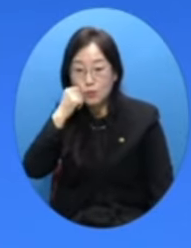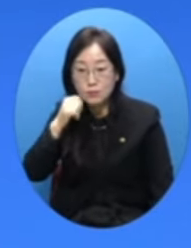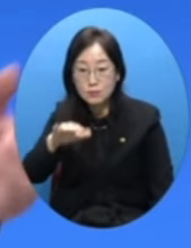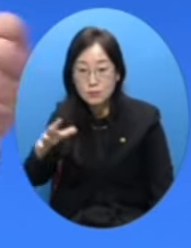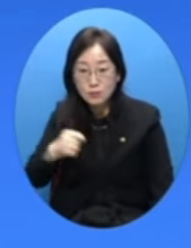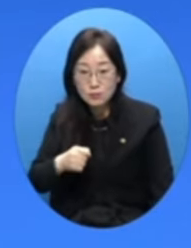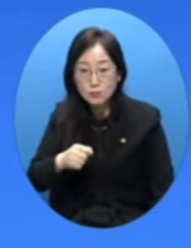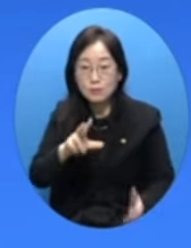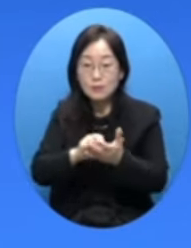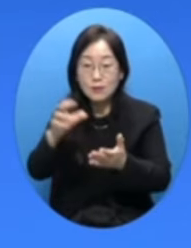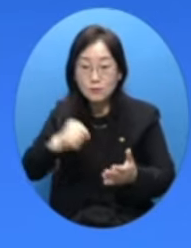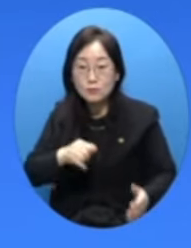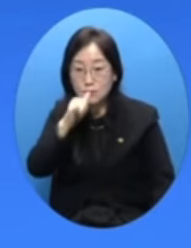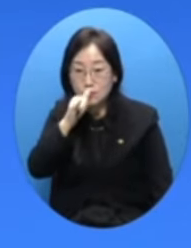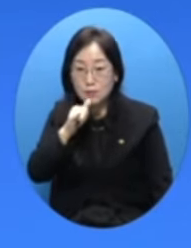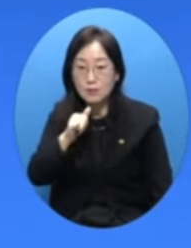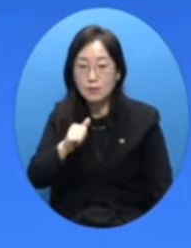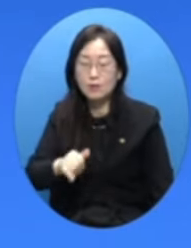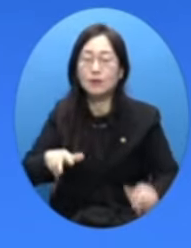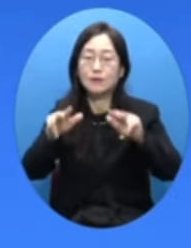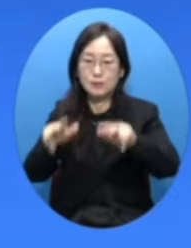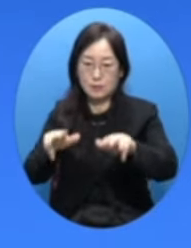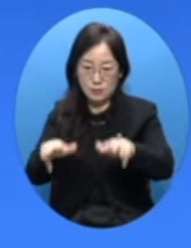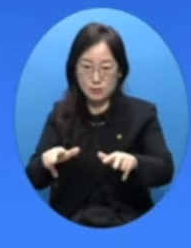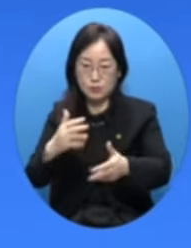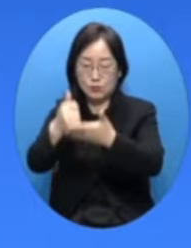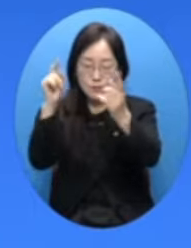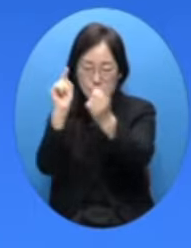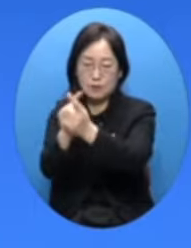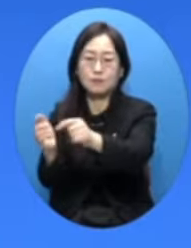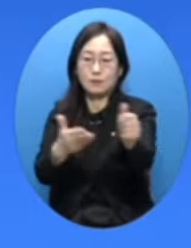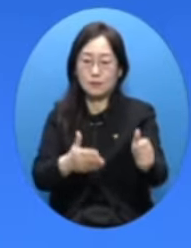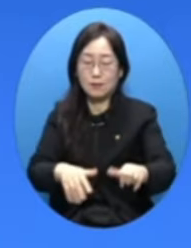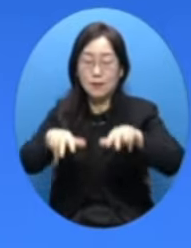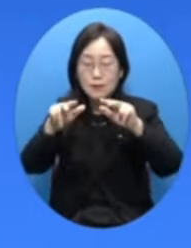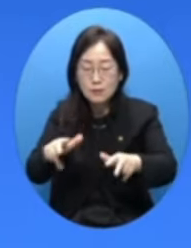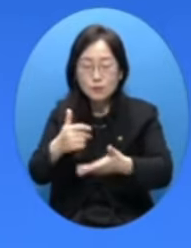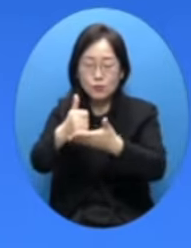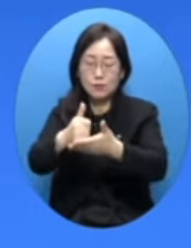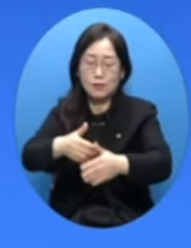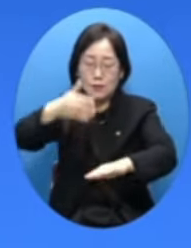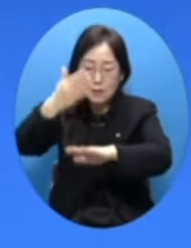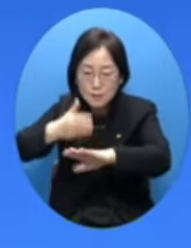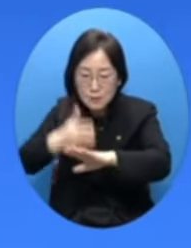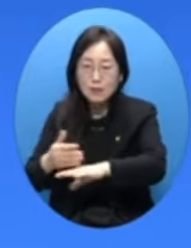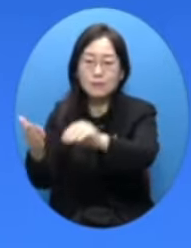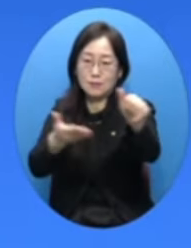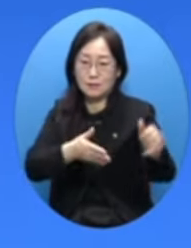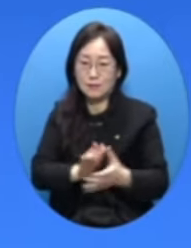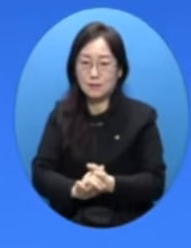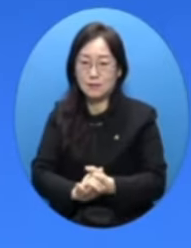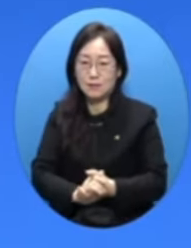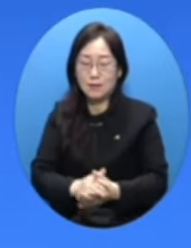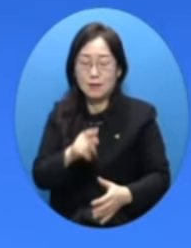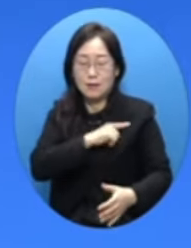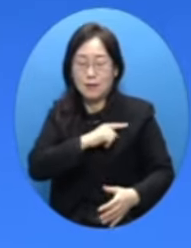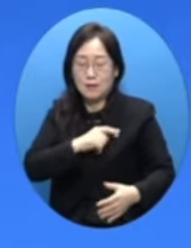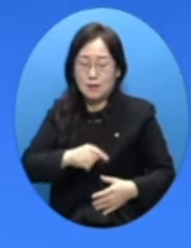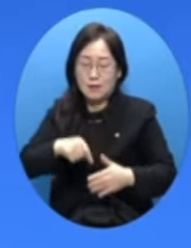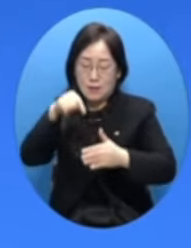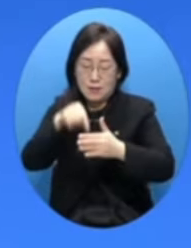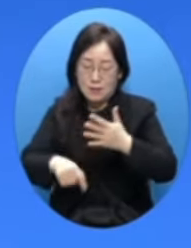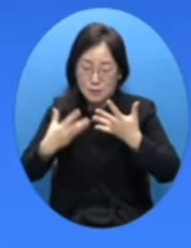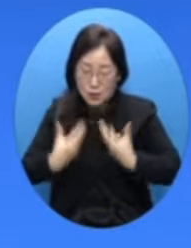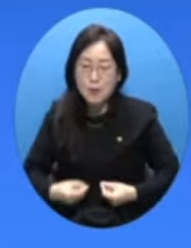오셨습니까? 어떤 문제 가운데 오셨습니까? 바로 그때가 주님을 만날 때입니다. 그때가 주님 앞에 감사로 나갈 때인 것입니다. 가장 깊은 절망의